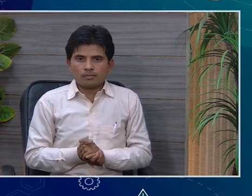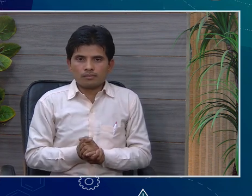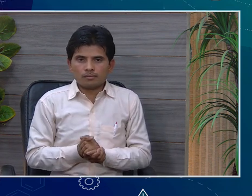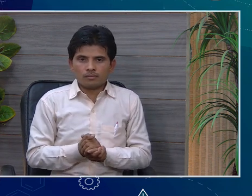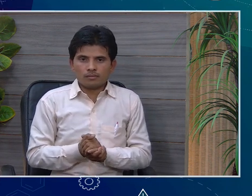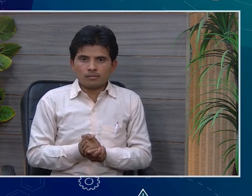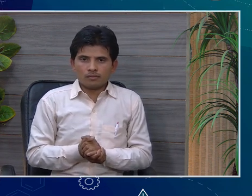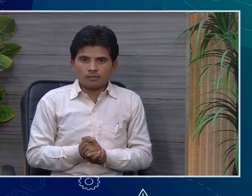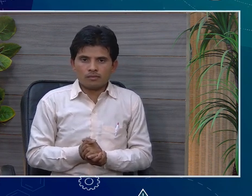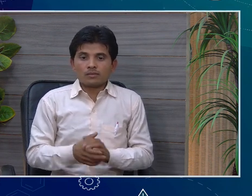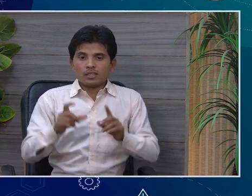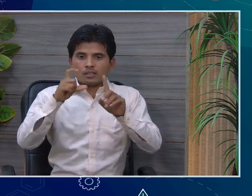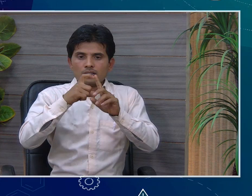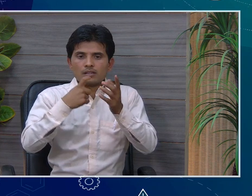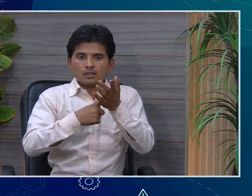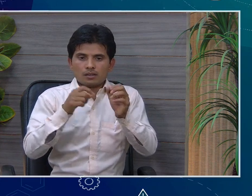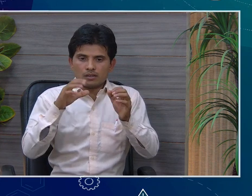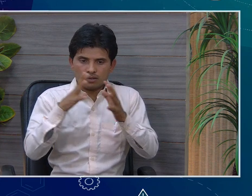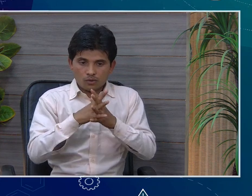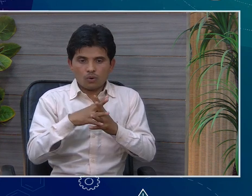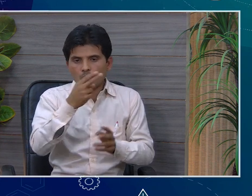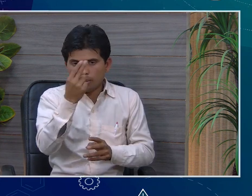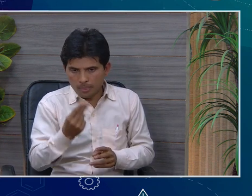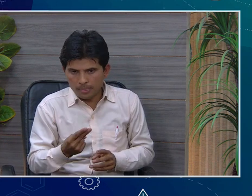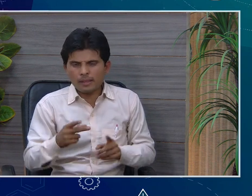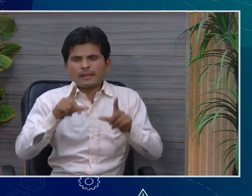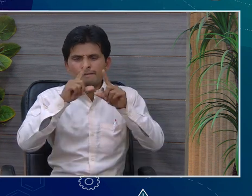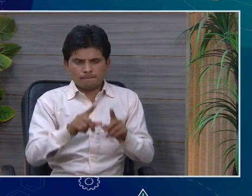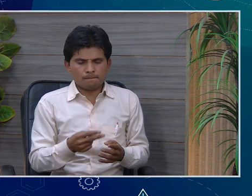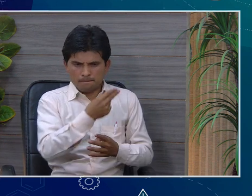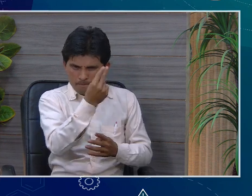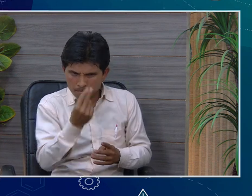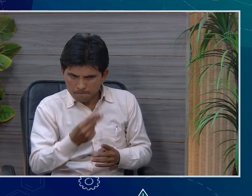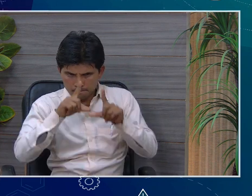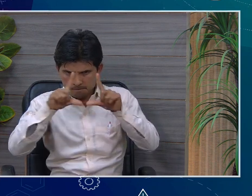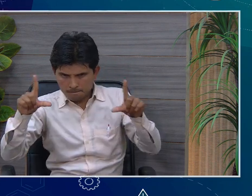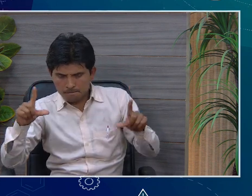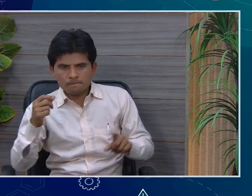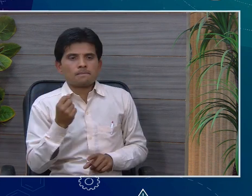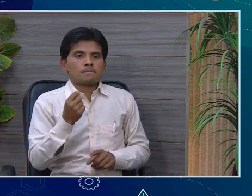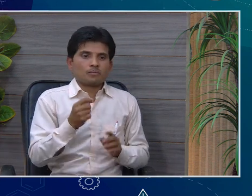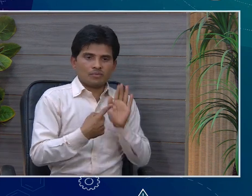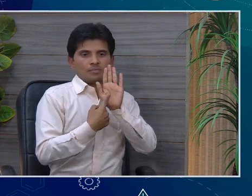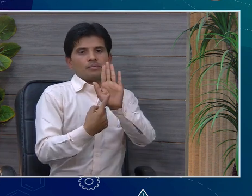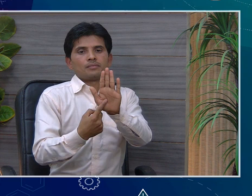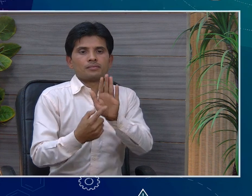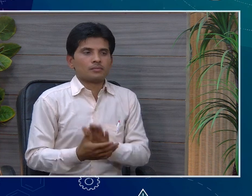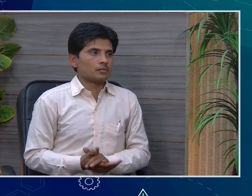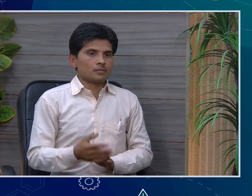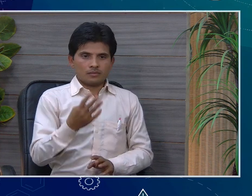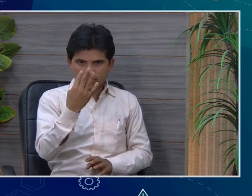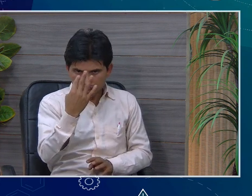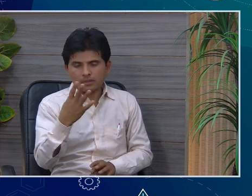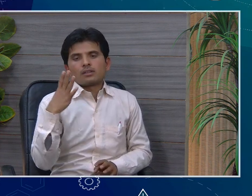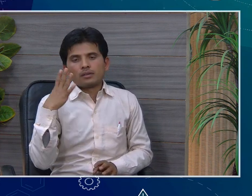और खास वह ऐड कर कि बच्चे रिप्रेजेंट करते हैं साइड पर डायग्राम्स रिपेयर करते हैं यहां पर हम आपको बताना चाहेंगे कि तकरीबन चार मिनट का समय